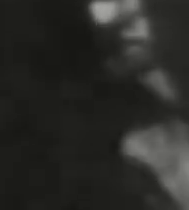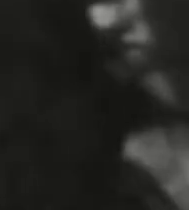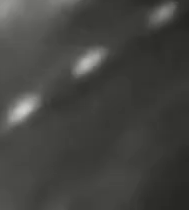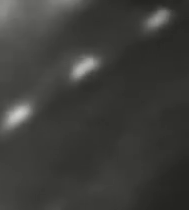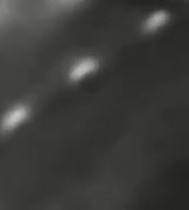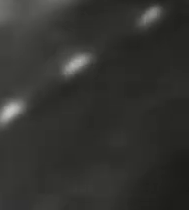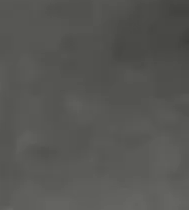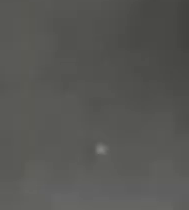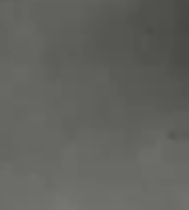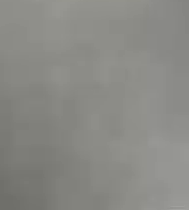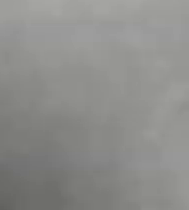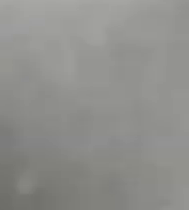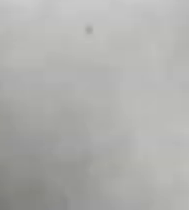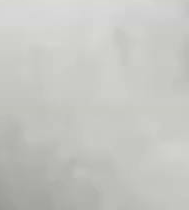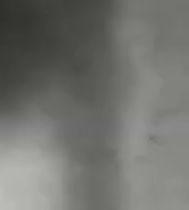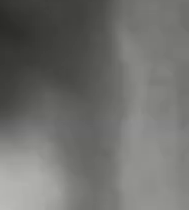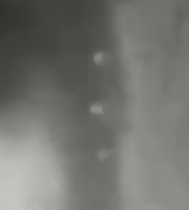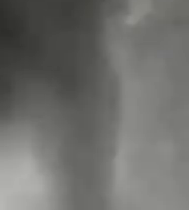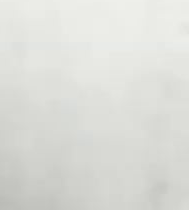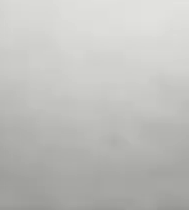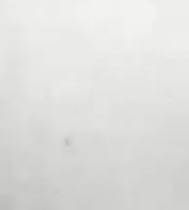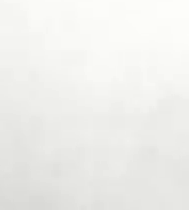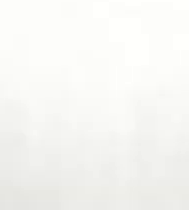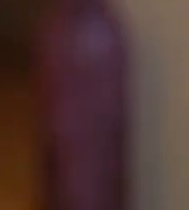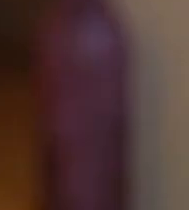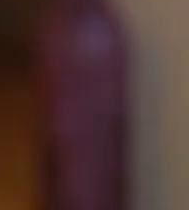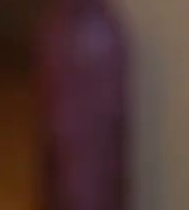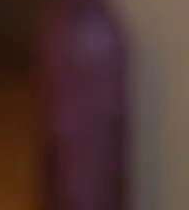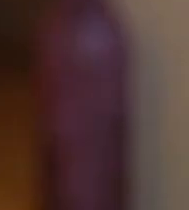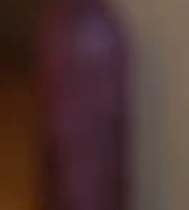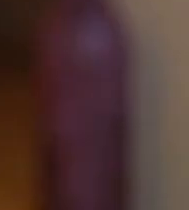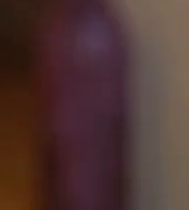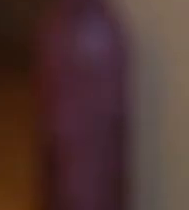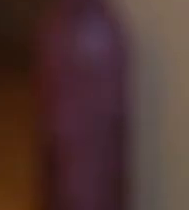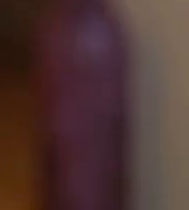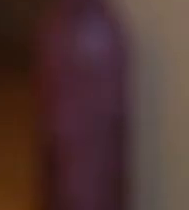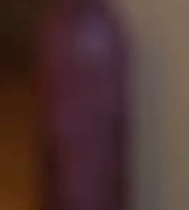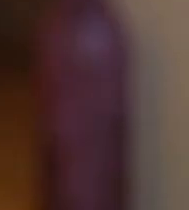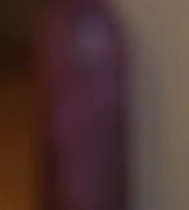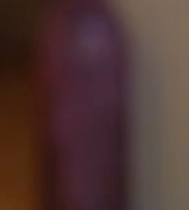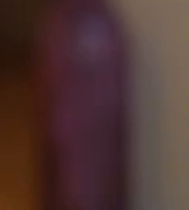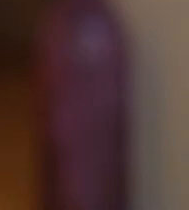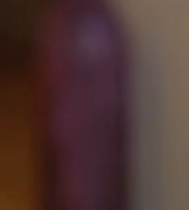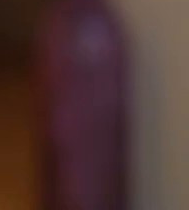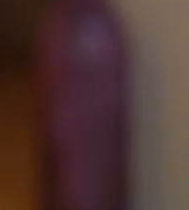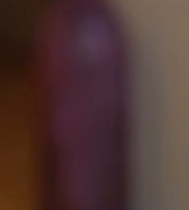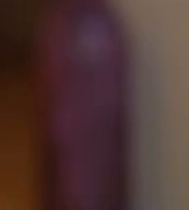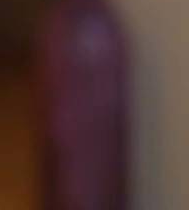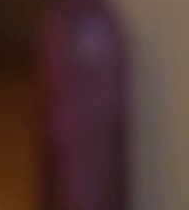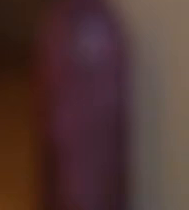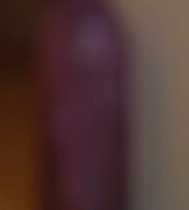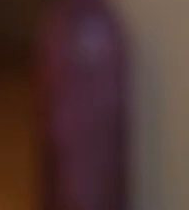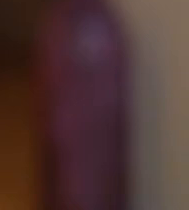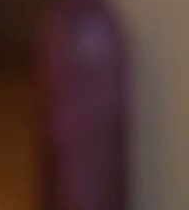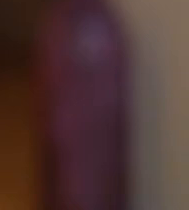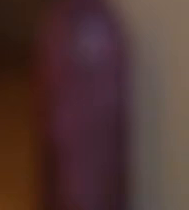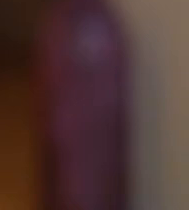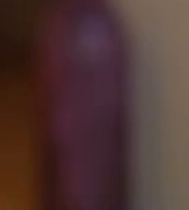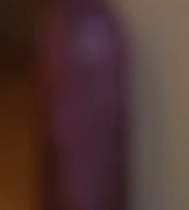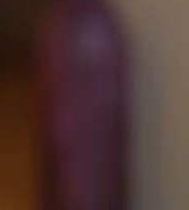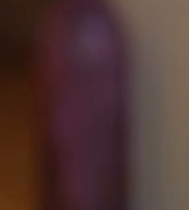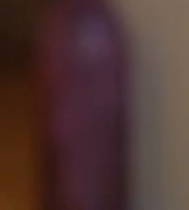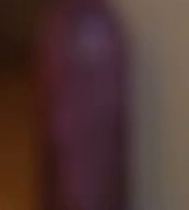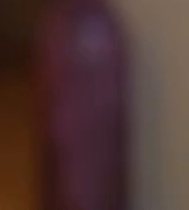იმედაო არ გაბედო წმინდა გივარდის მადმა თორო. ეს გურული კაცი იყო საოცრად